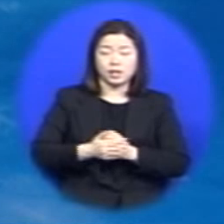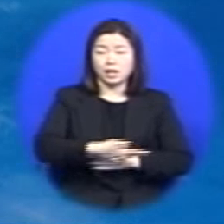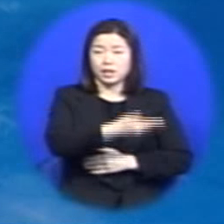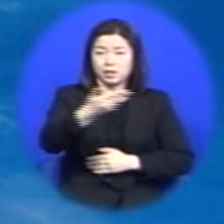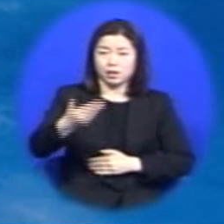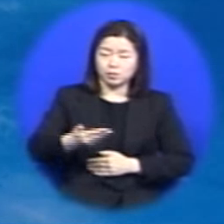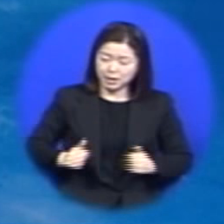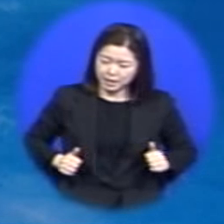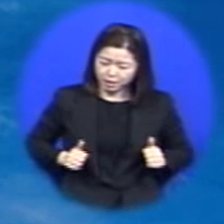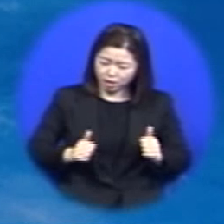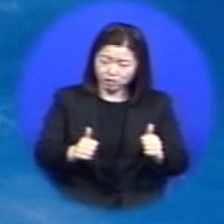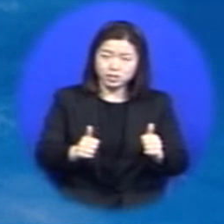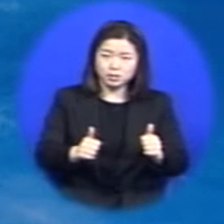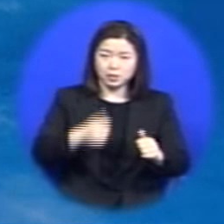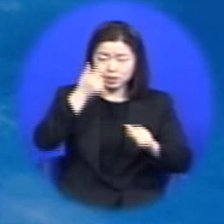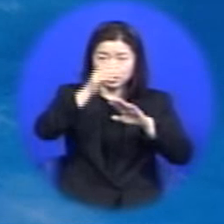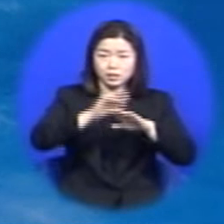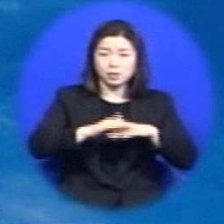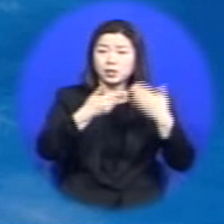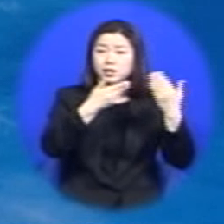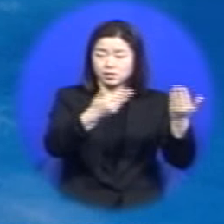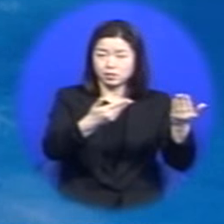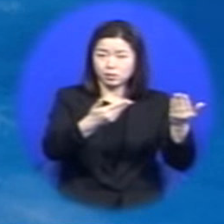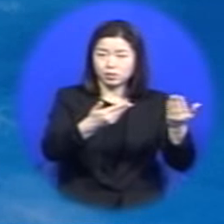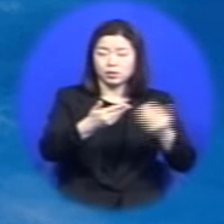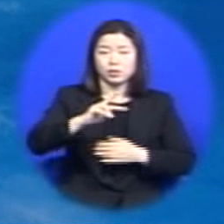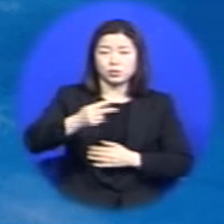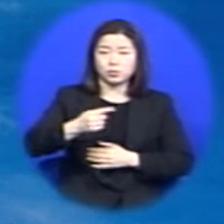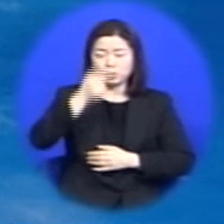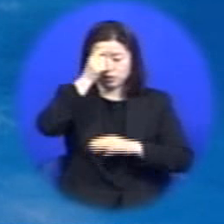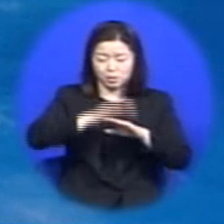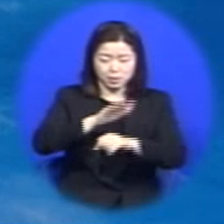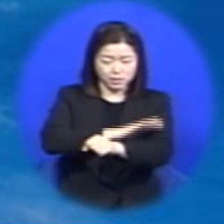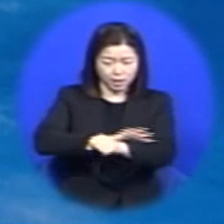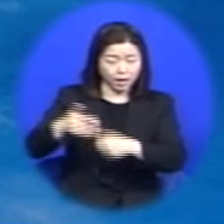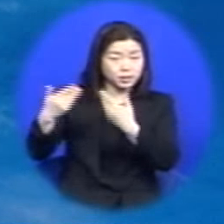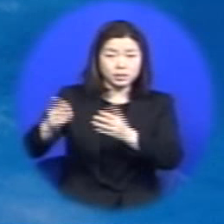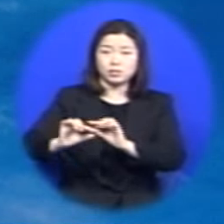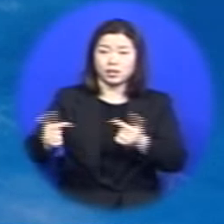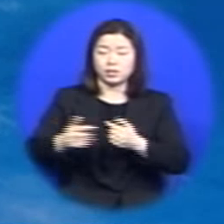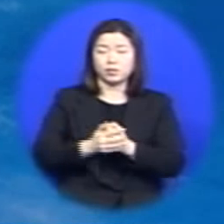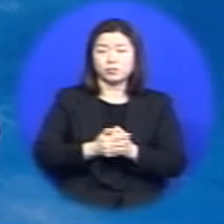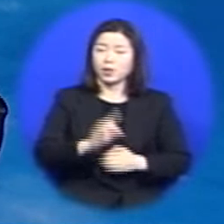여러분, 열심히만 예배 드린다고 꼭 예배 잘 드리는 것도 아닙니다. 어느 목사님이